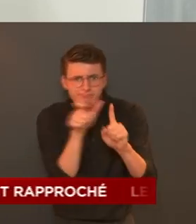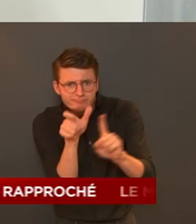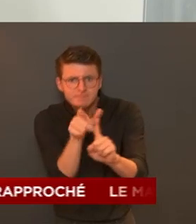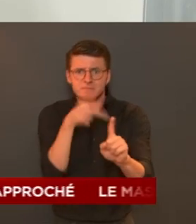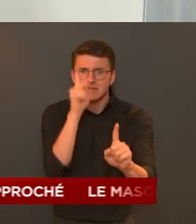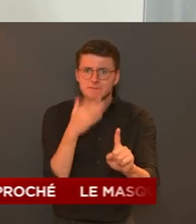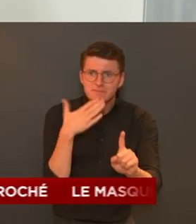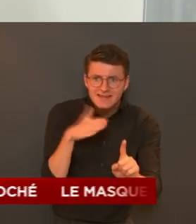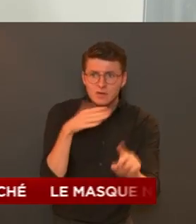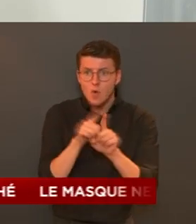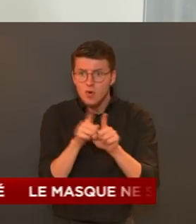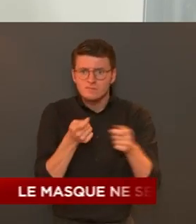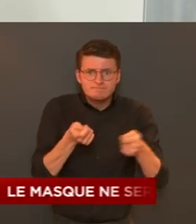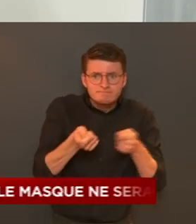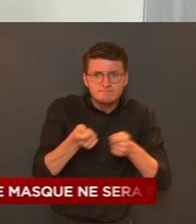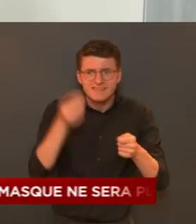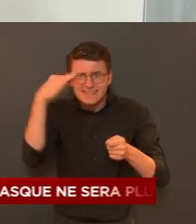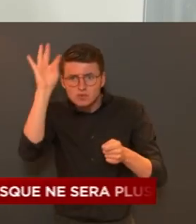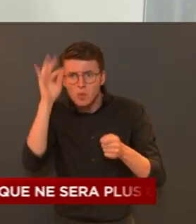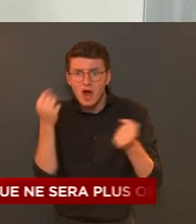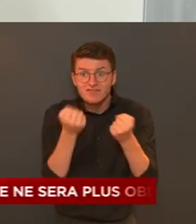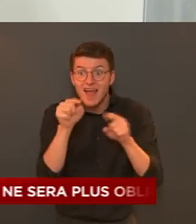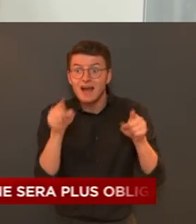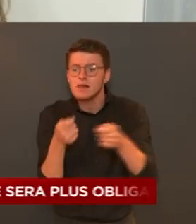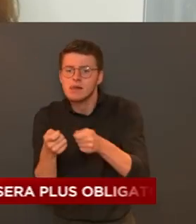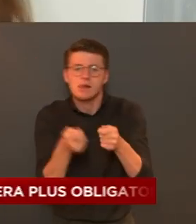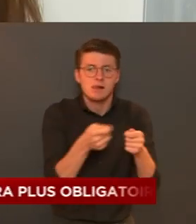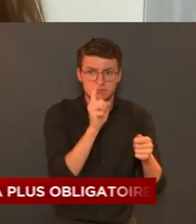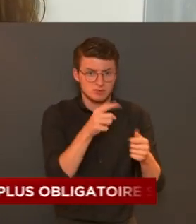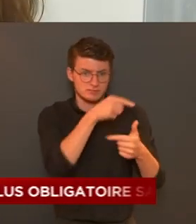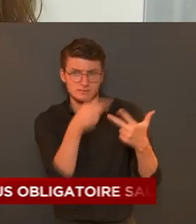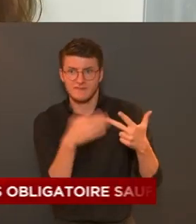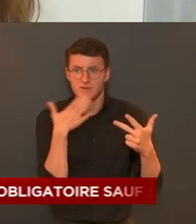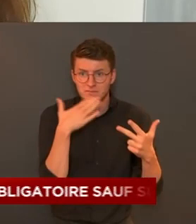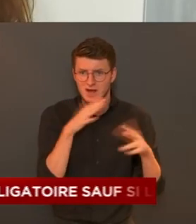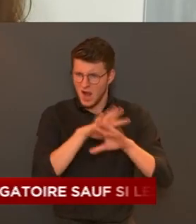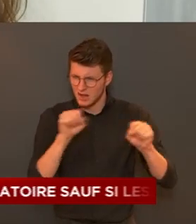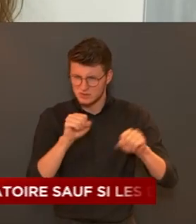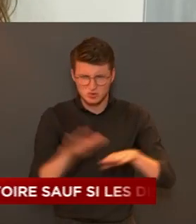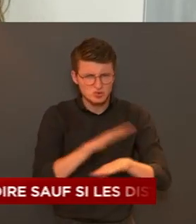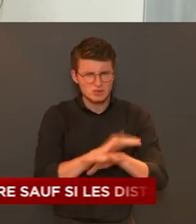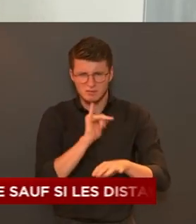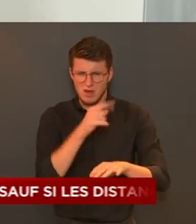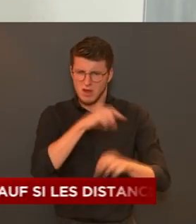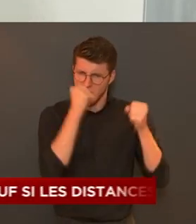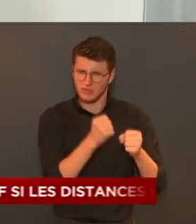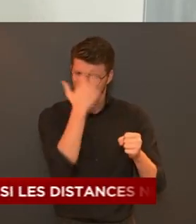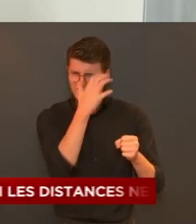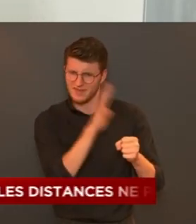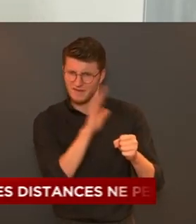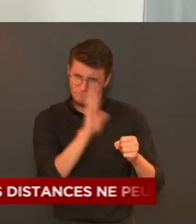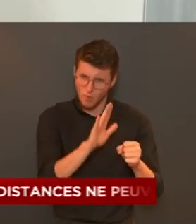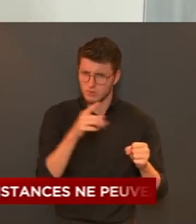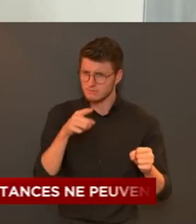la situation. Nous devons aussi faire tout ce qu'il y a moyen de faire pour essayer de soutenir